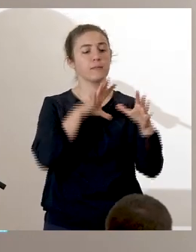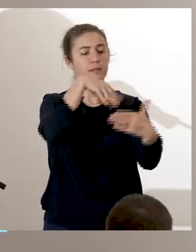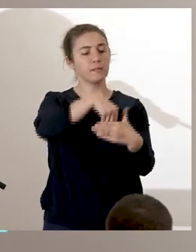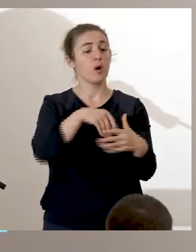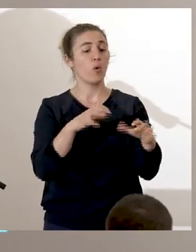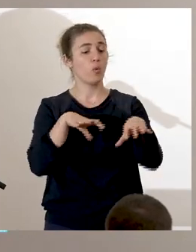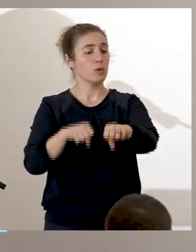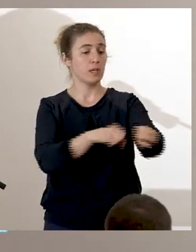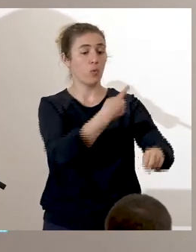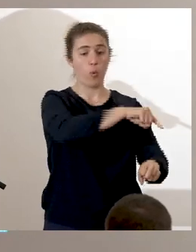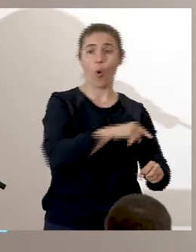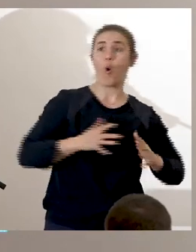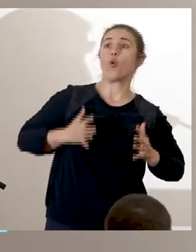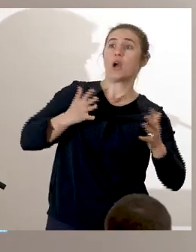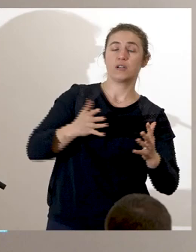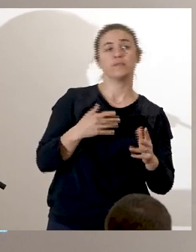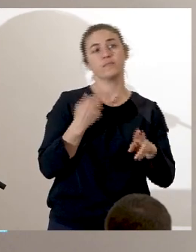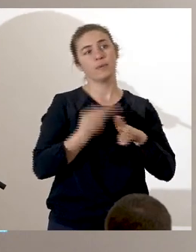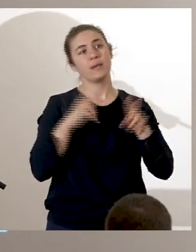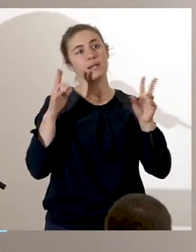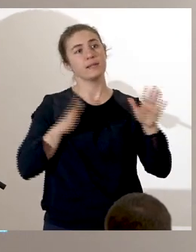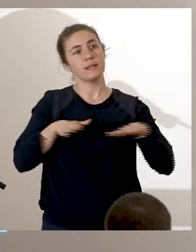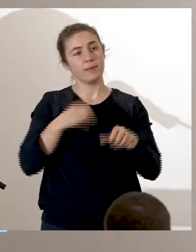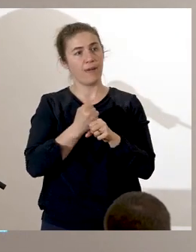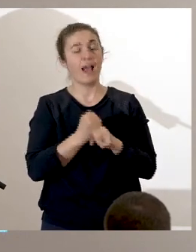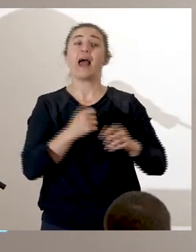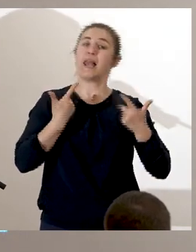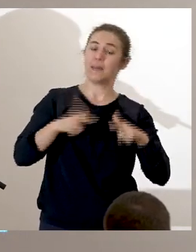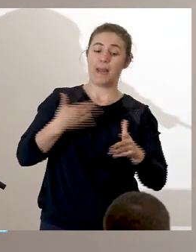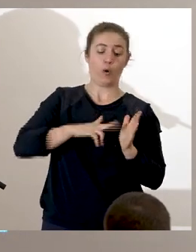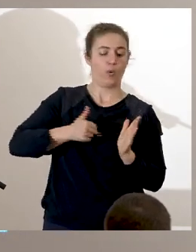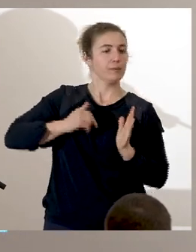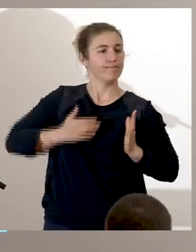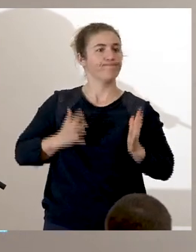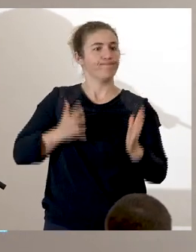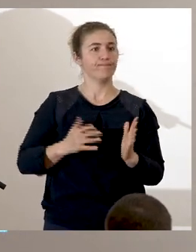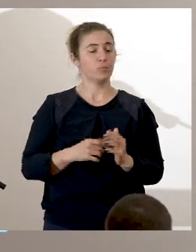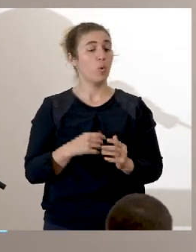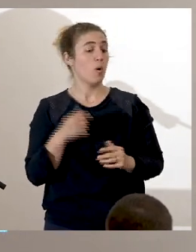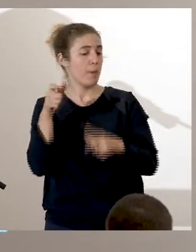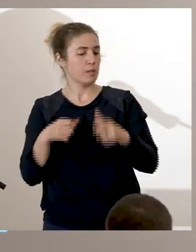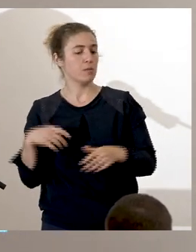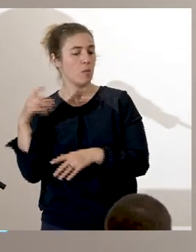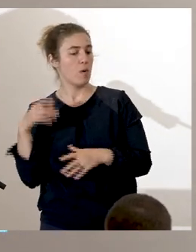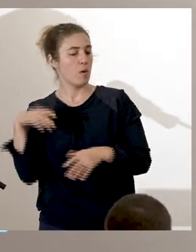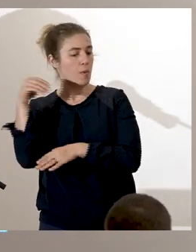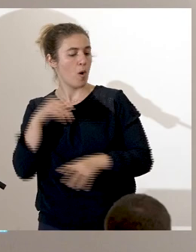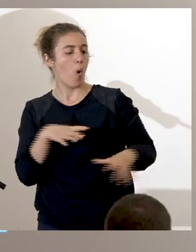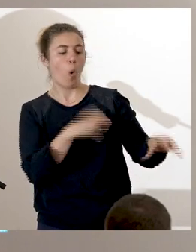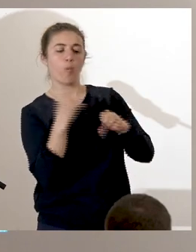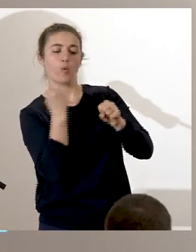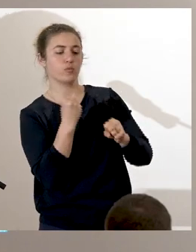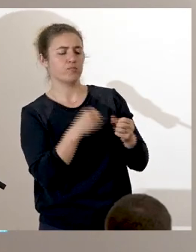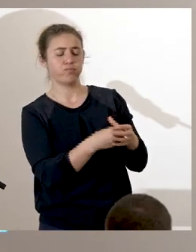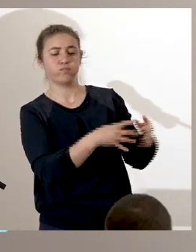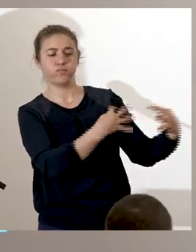l'engagisme, système de travail libre, sous contrat, qui permet aux colons de recruter de la main-d'œuvre étrangère, en nombre,